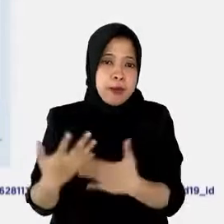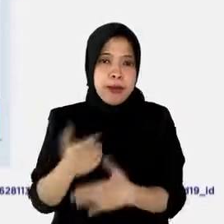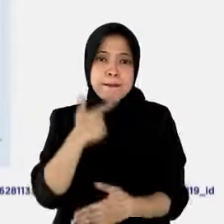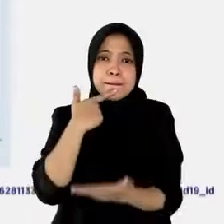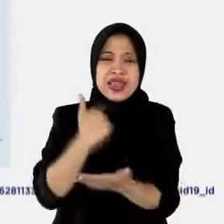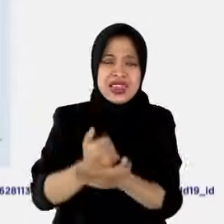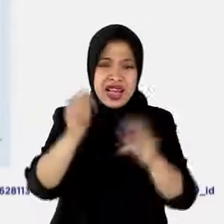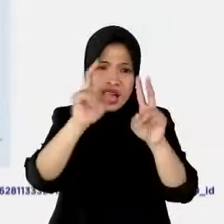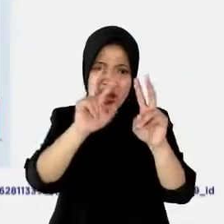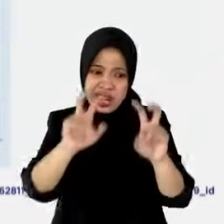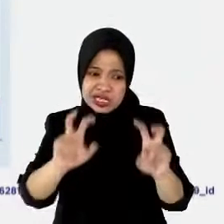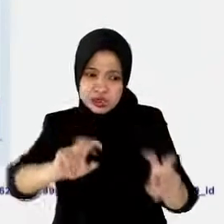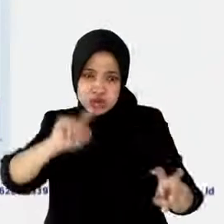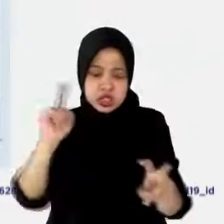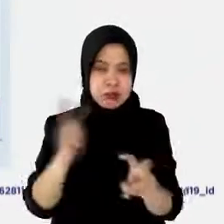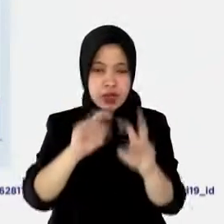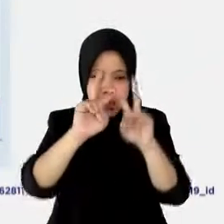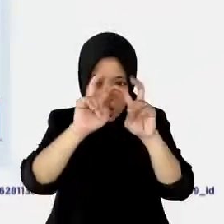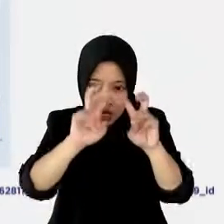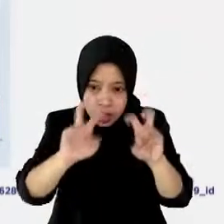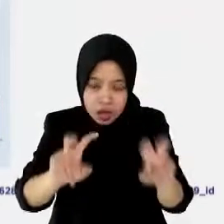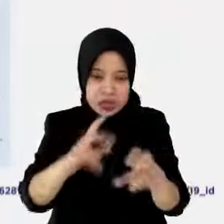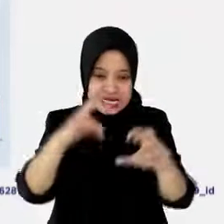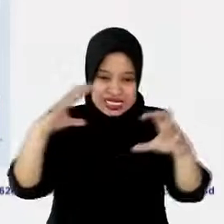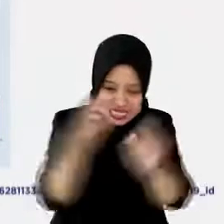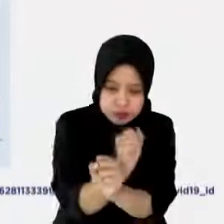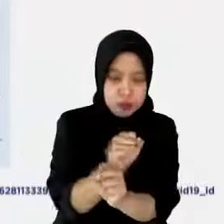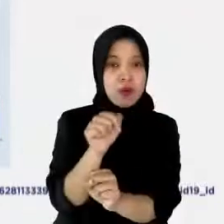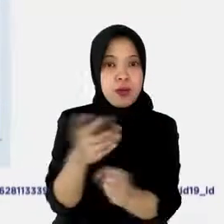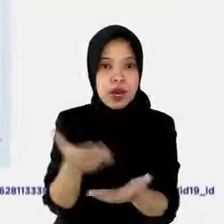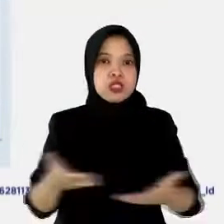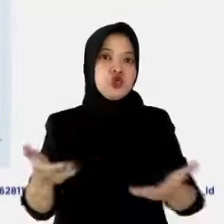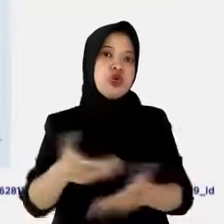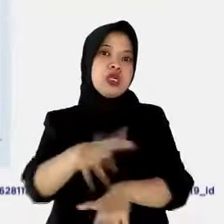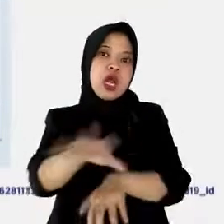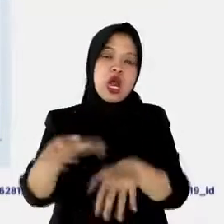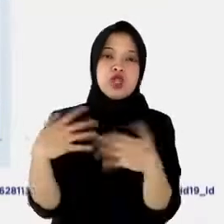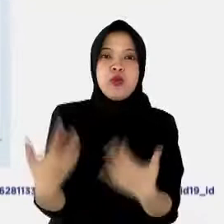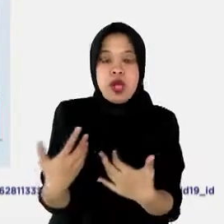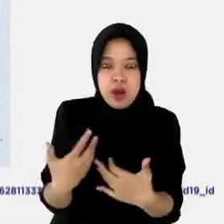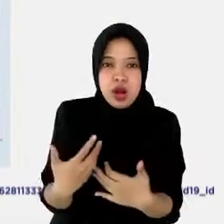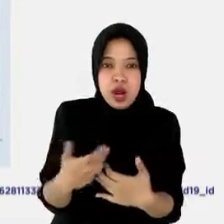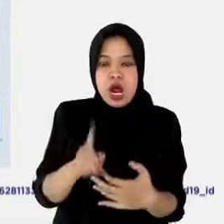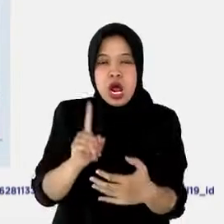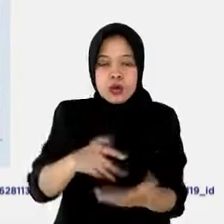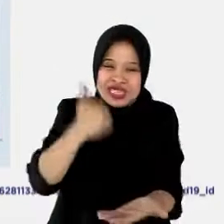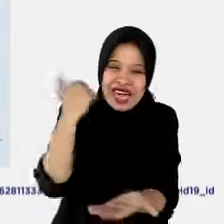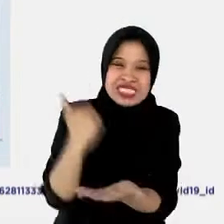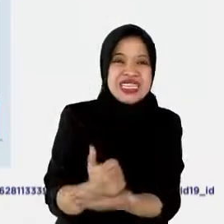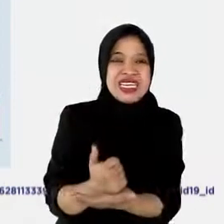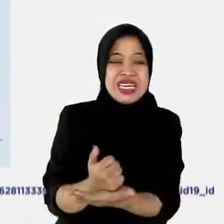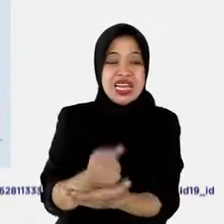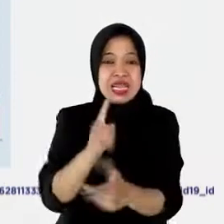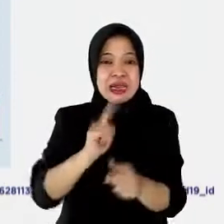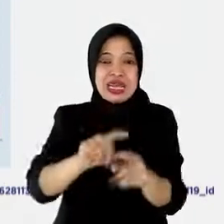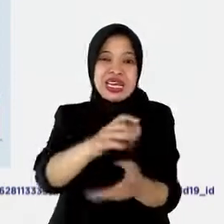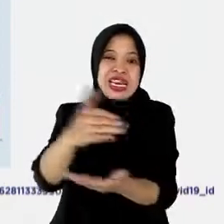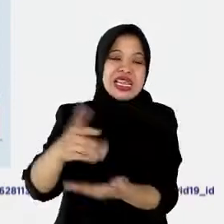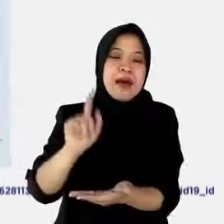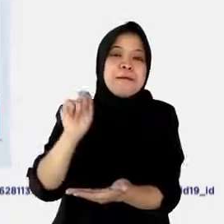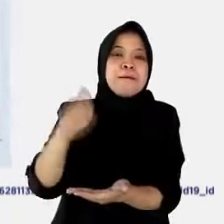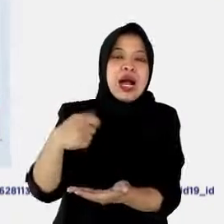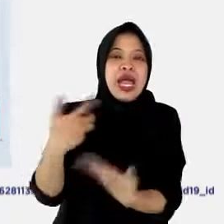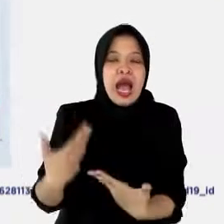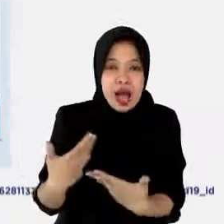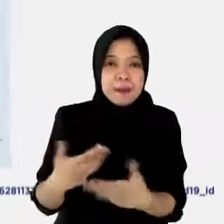ini penting membuat kita mampu lebih cermat dalam menyimpulkan kondisi di suatu daerah secara lebih valid dengan melihat tren